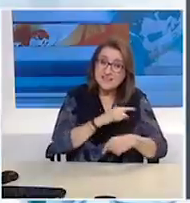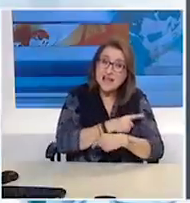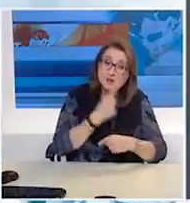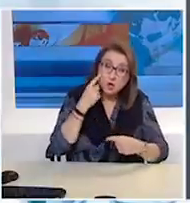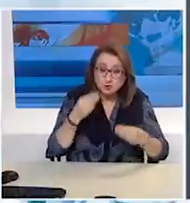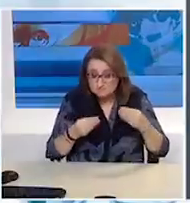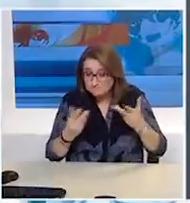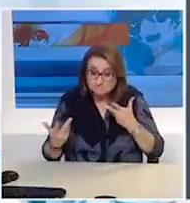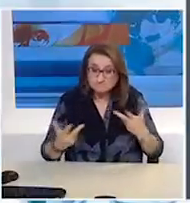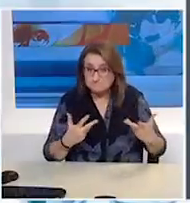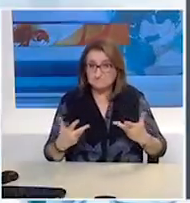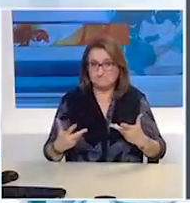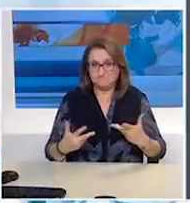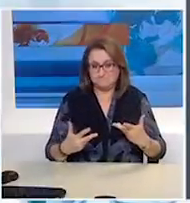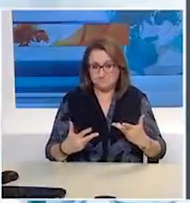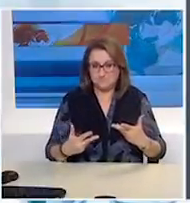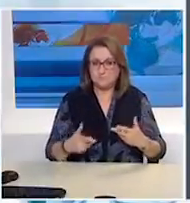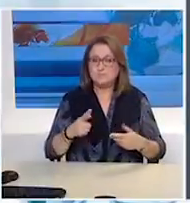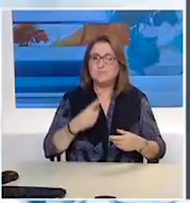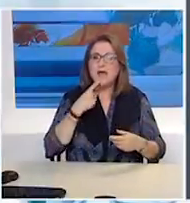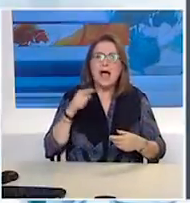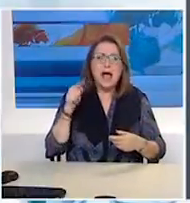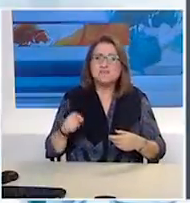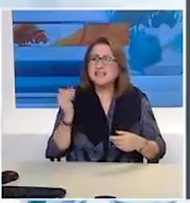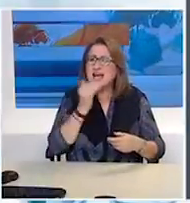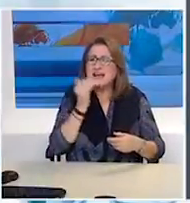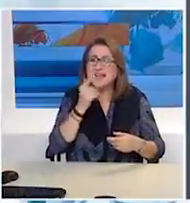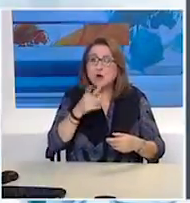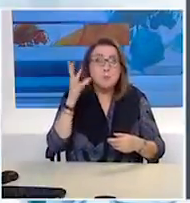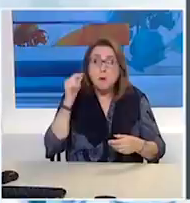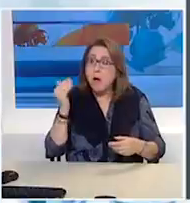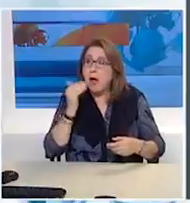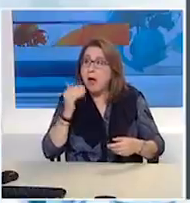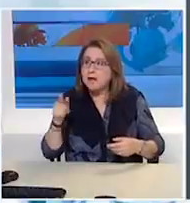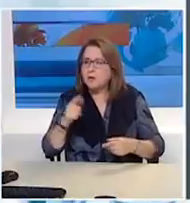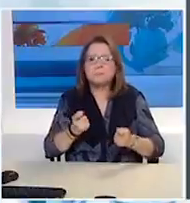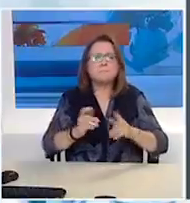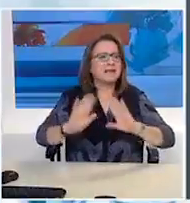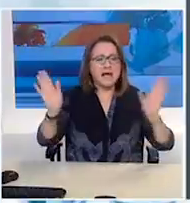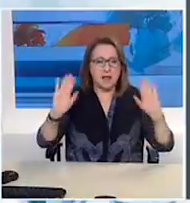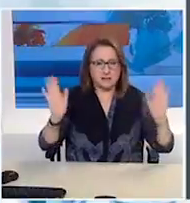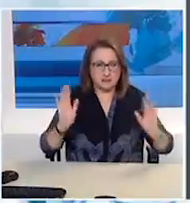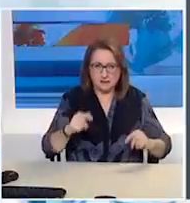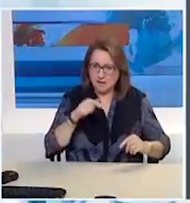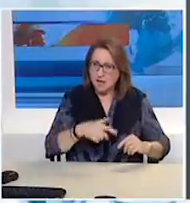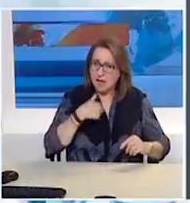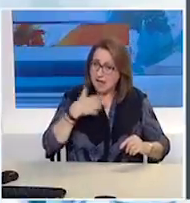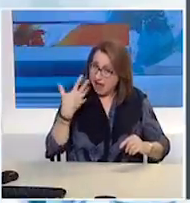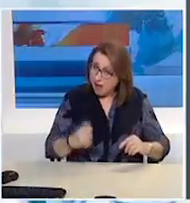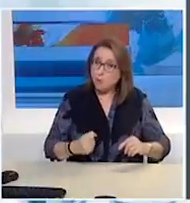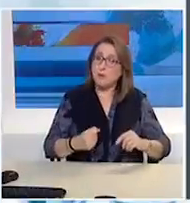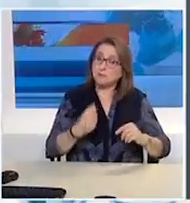Υψηλής αξιοπιστίας και το τονίζω, όχι γρήγορα τεστ αντισωμάτων, χρησιμοποιούνται αυτή τη στιγμή στην πατρίδα μας για επιδημιολογικούς και μόνο